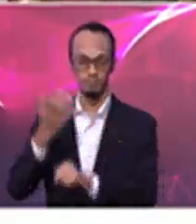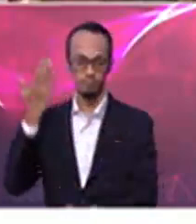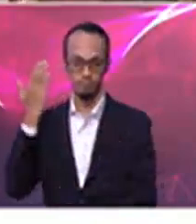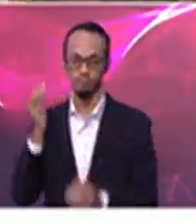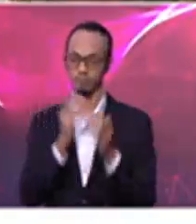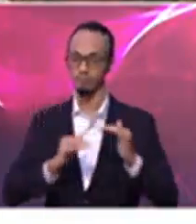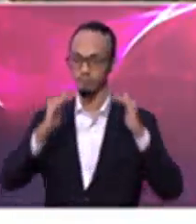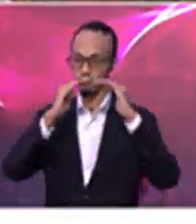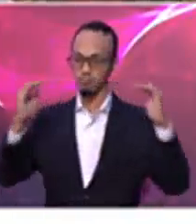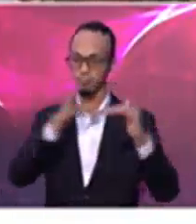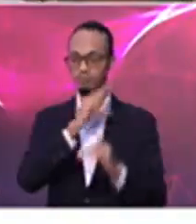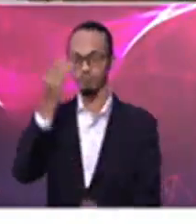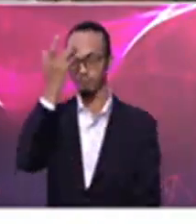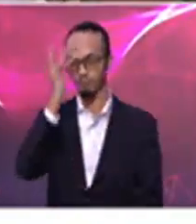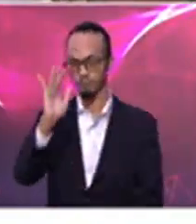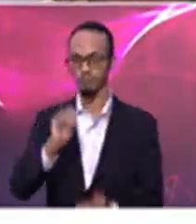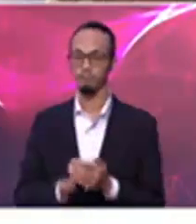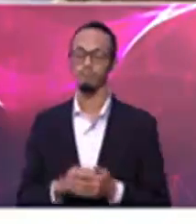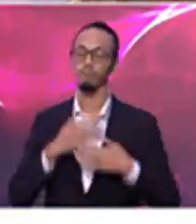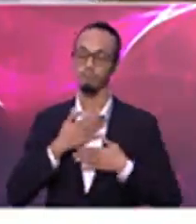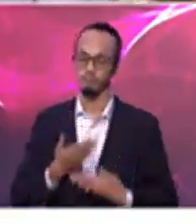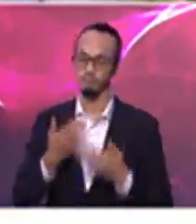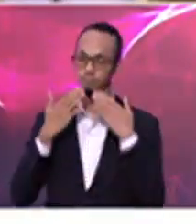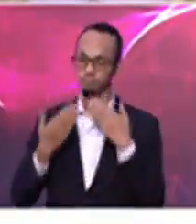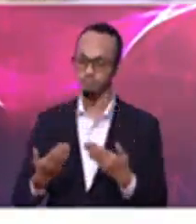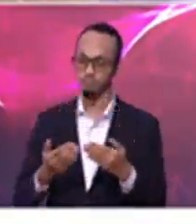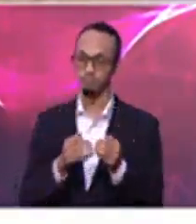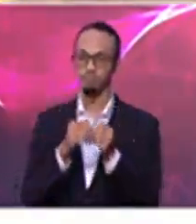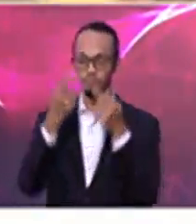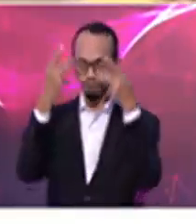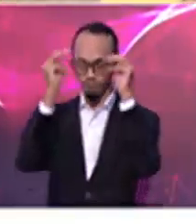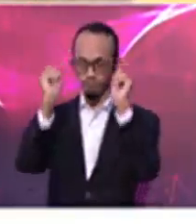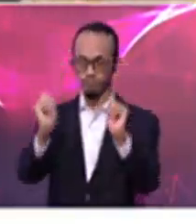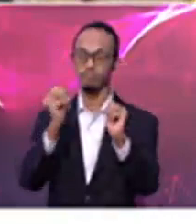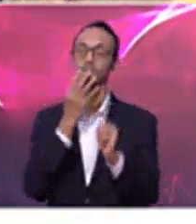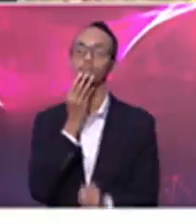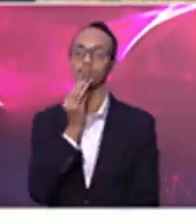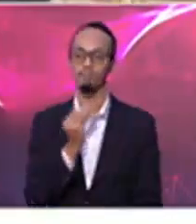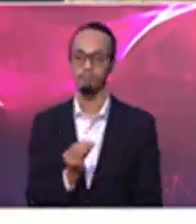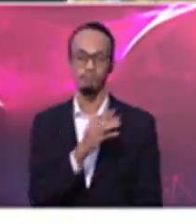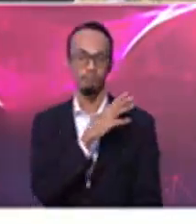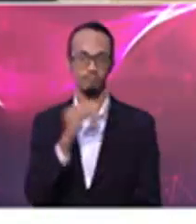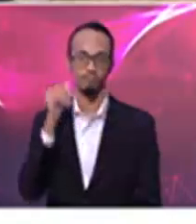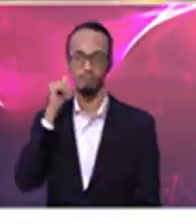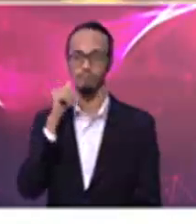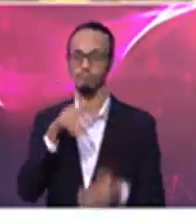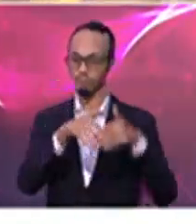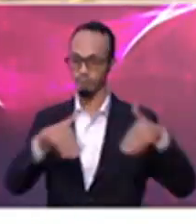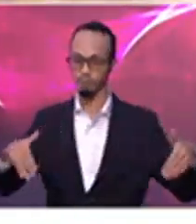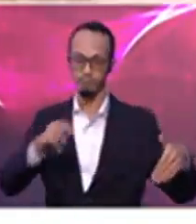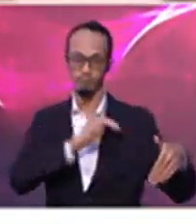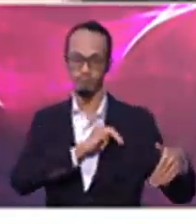adil dan bijaksana penghargaan sama turut diberikan kepada Perdana Menteri Datuk Seri Anwar Ibrahim dan jemaah menteri